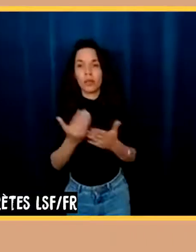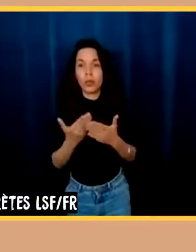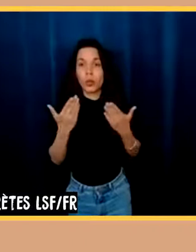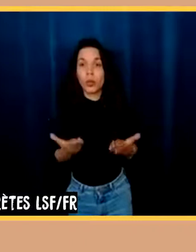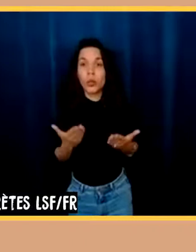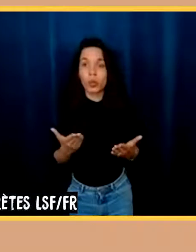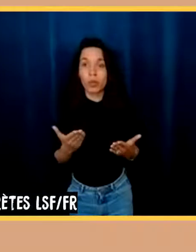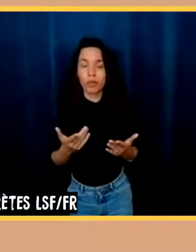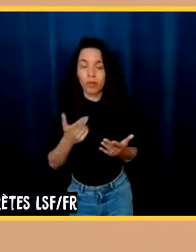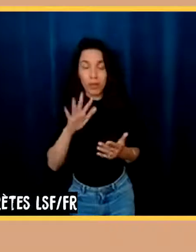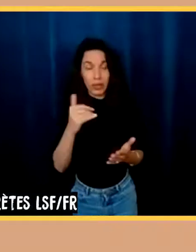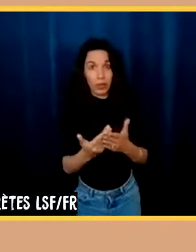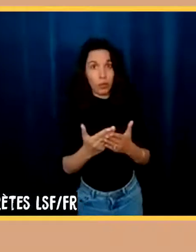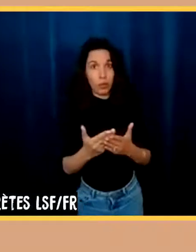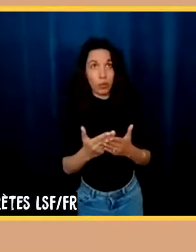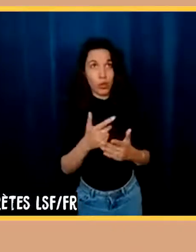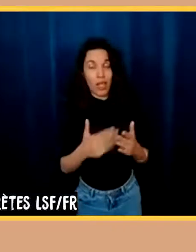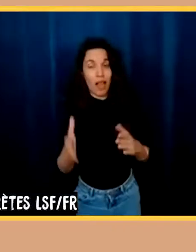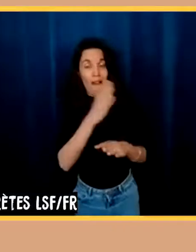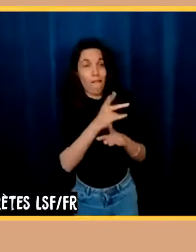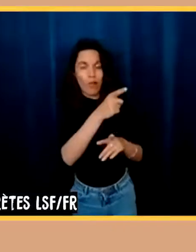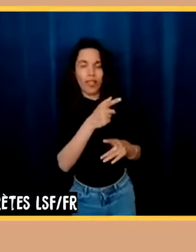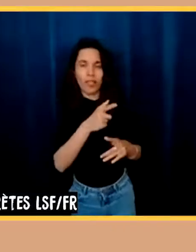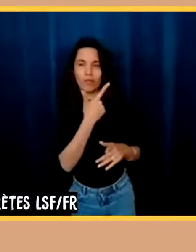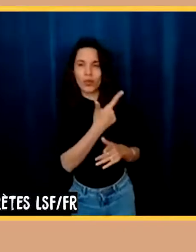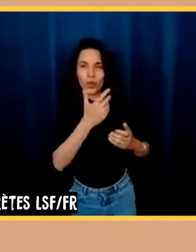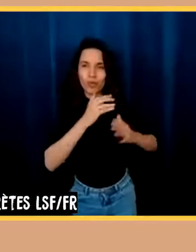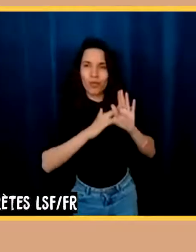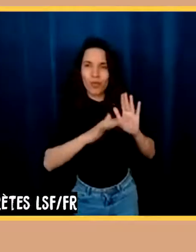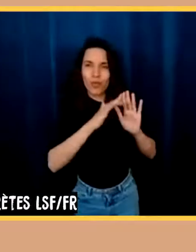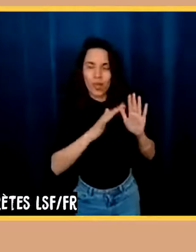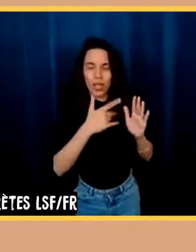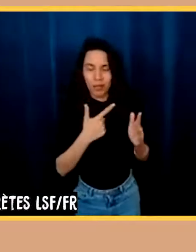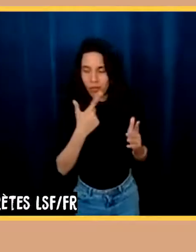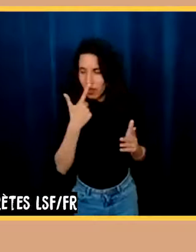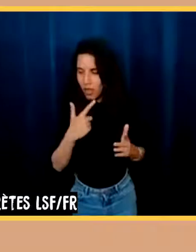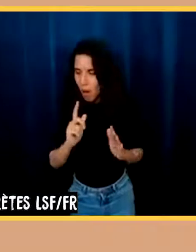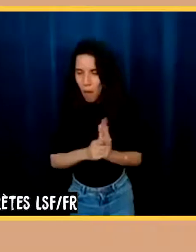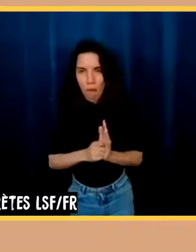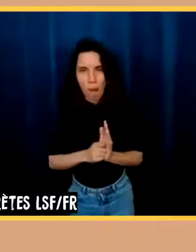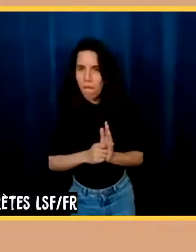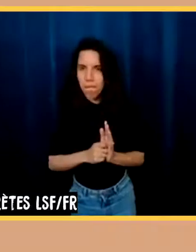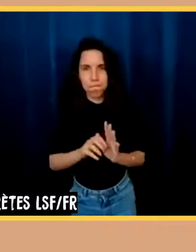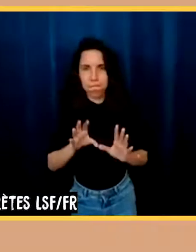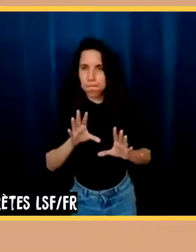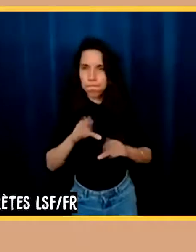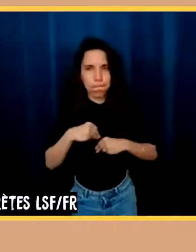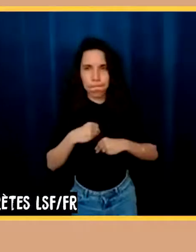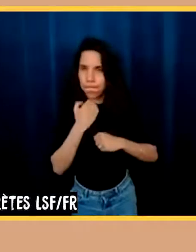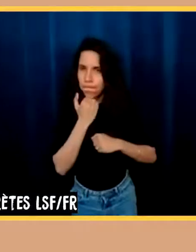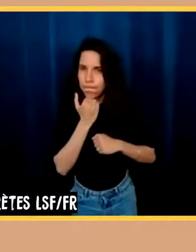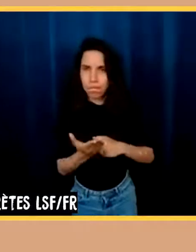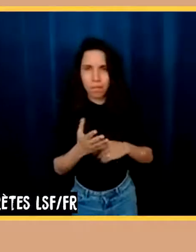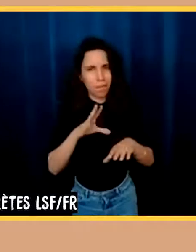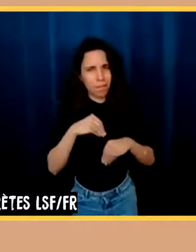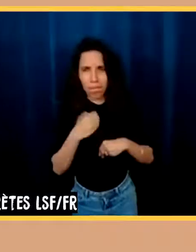pour ça que j'étais très émue par cette récitation de femme, je suis à un point, en fait, pour moi, c'est insupportable, et je pense que je ne dois pas être la seule, c'est insupportable